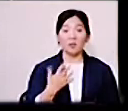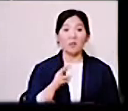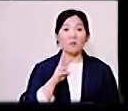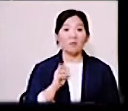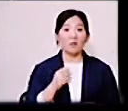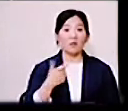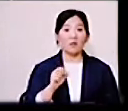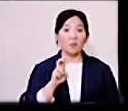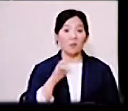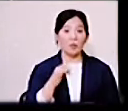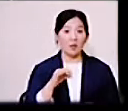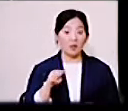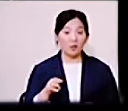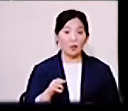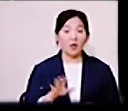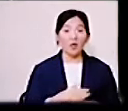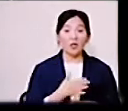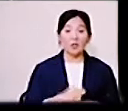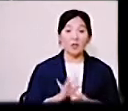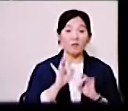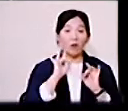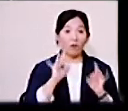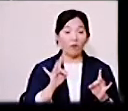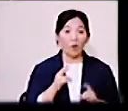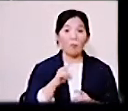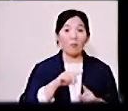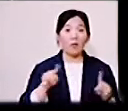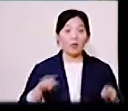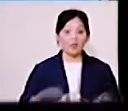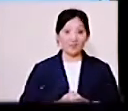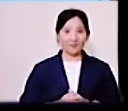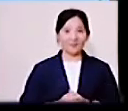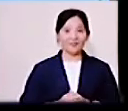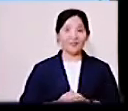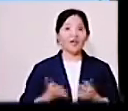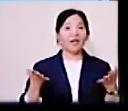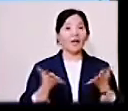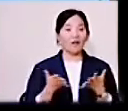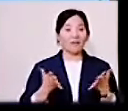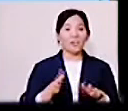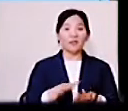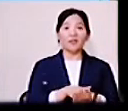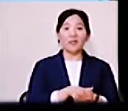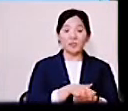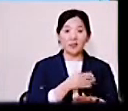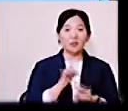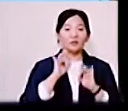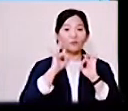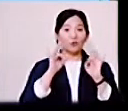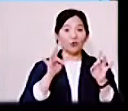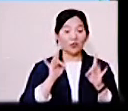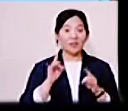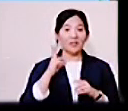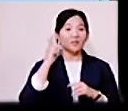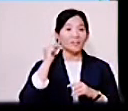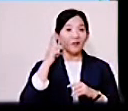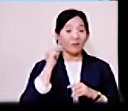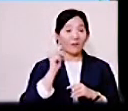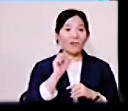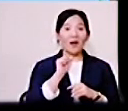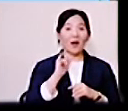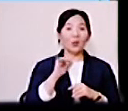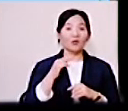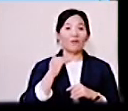5,25 мегабайт. Разрядность звуковой платы 16. Какова длительность звучания цифрового